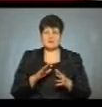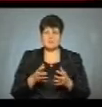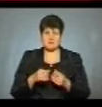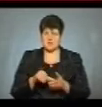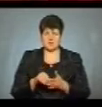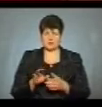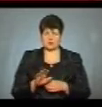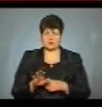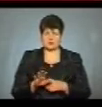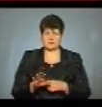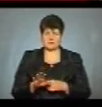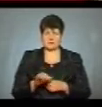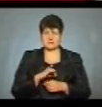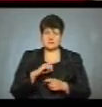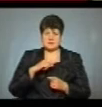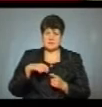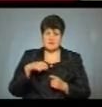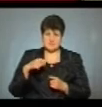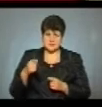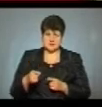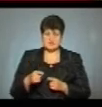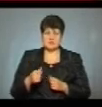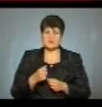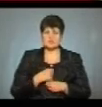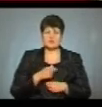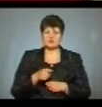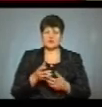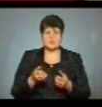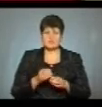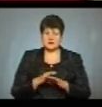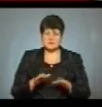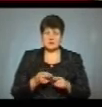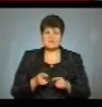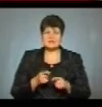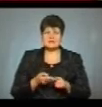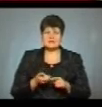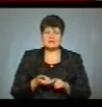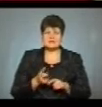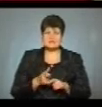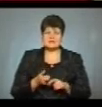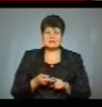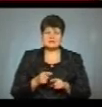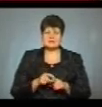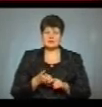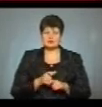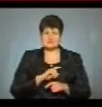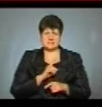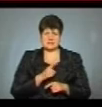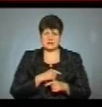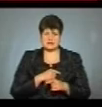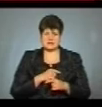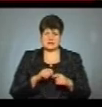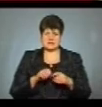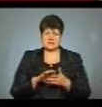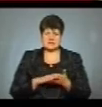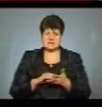участі, прив'язали назад. Ну, на жаль, воно вже не прийметься. Це занадто сильне знищення дерева. Якби можна було